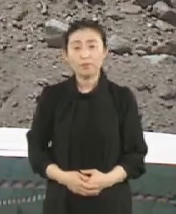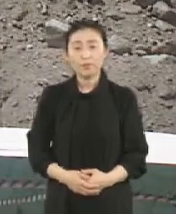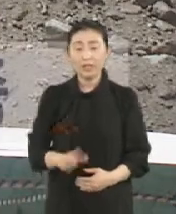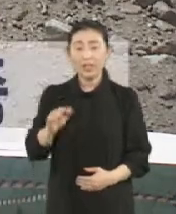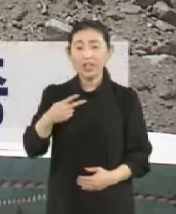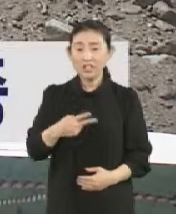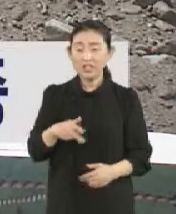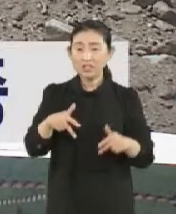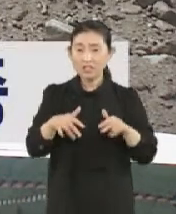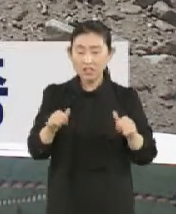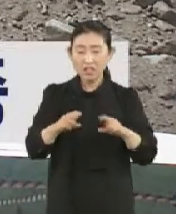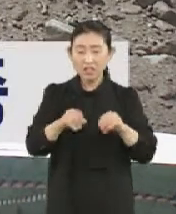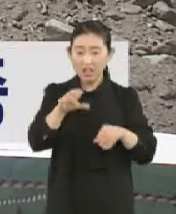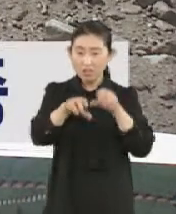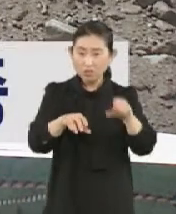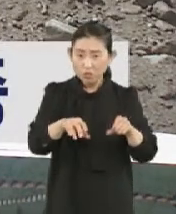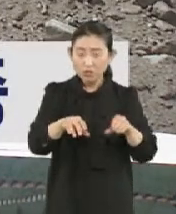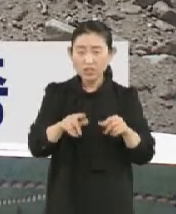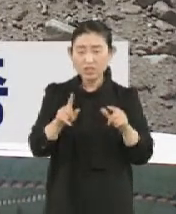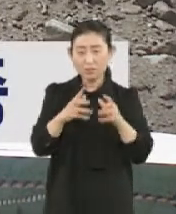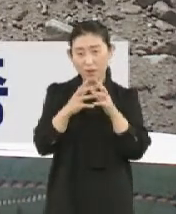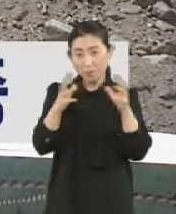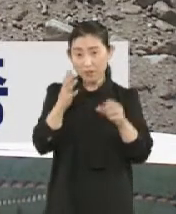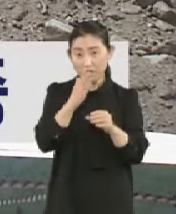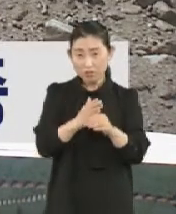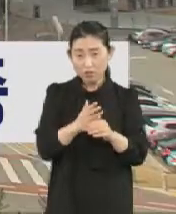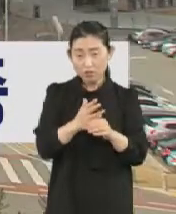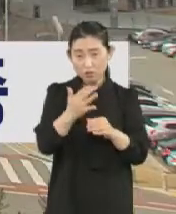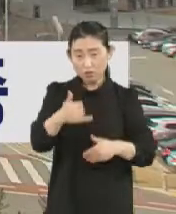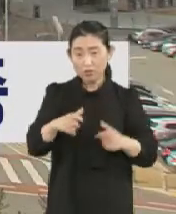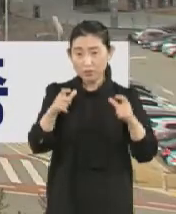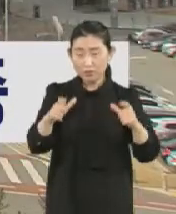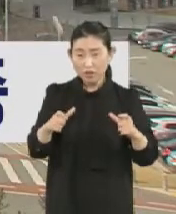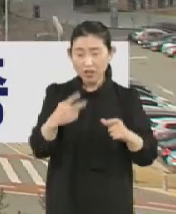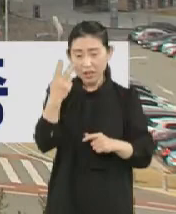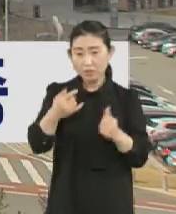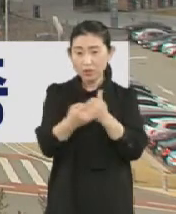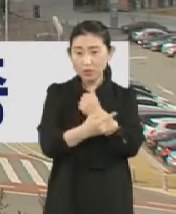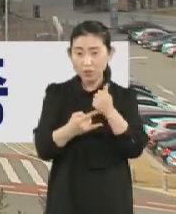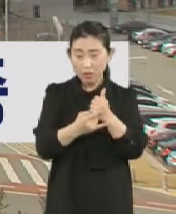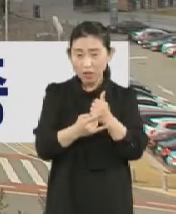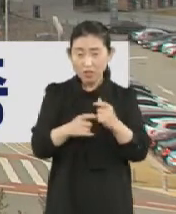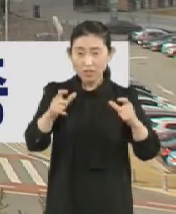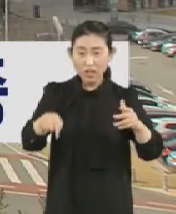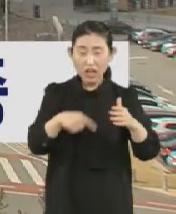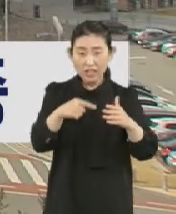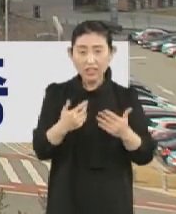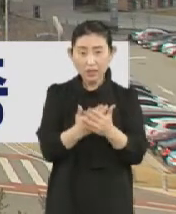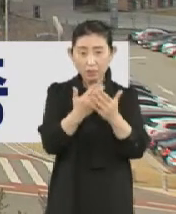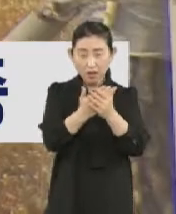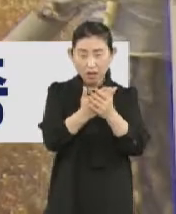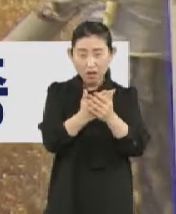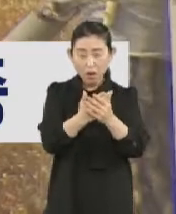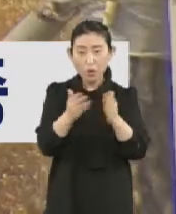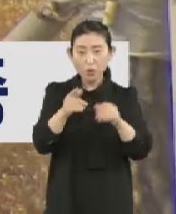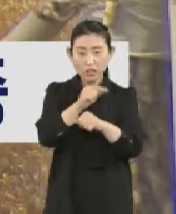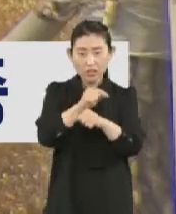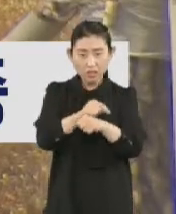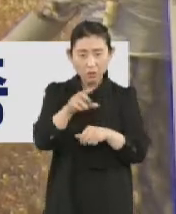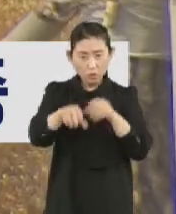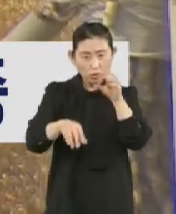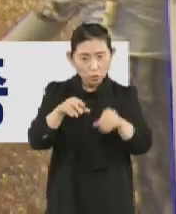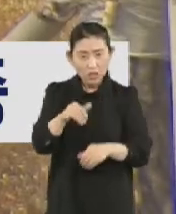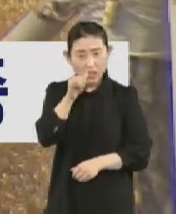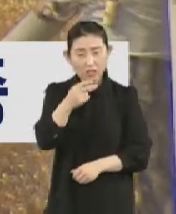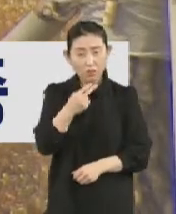엘에이 직원 들의 땅투기 요기 논란인 가운데 충남도 감사위원회 가 돈에 개발 지역에서 공직자들의 투기가